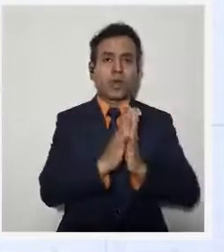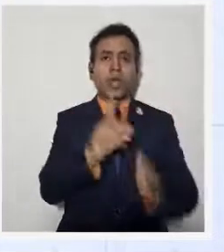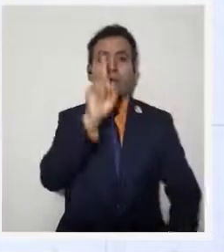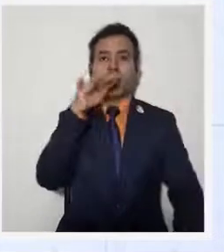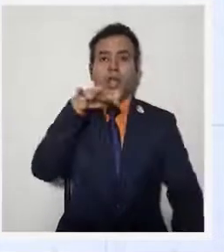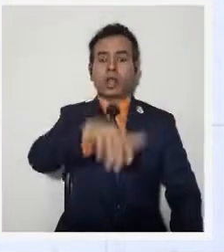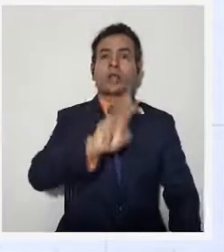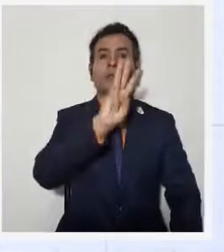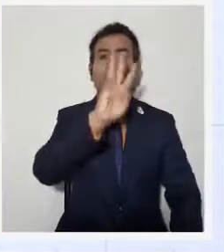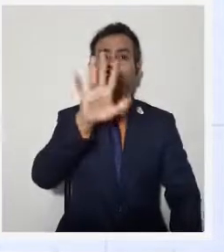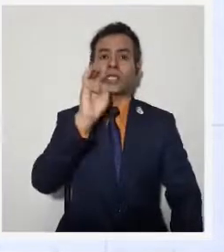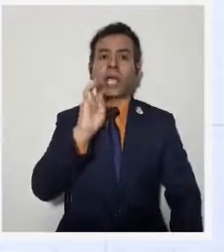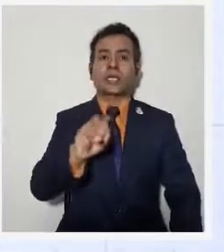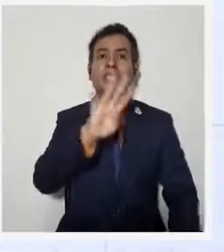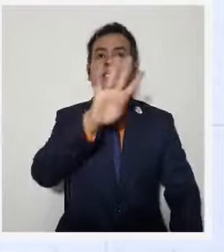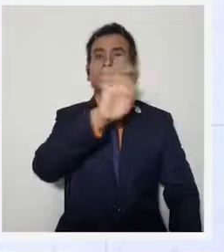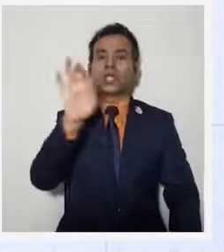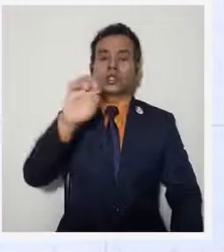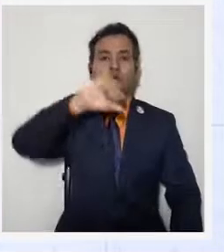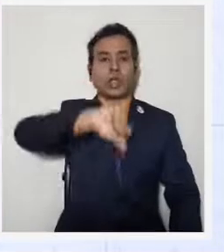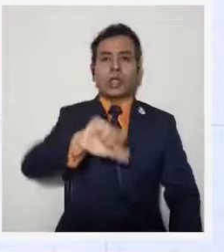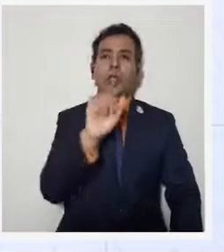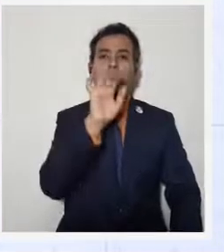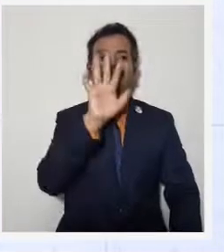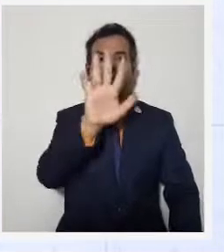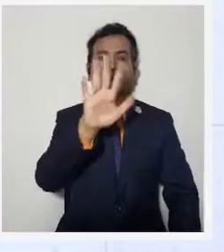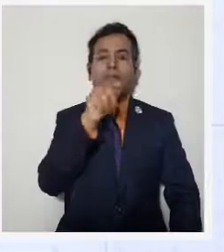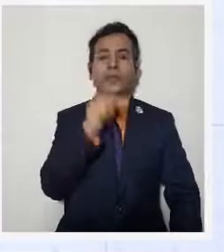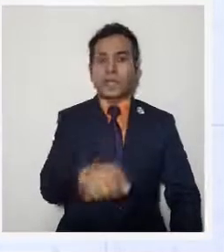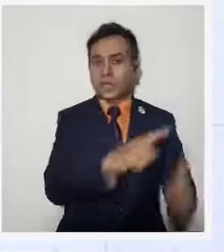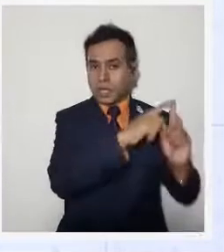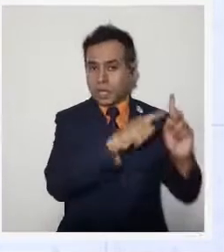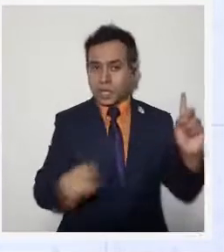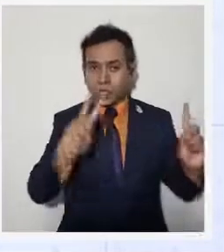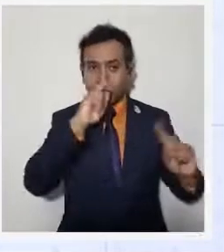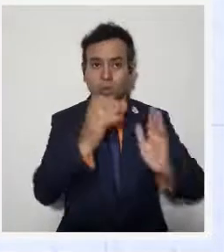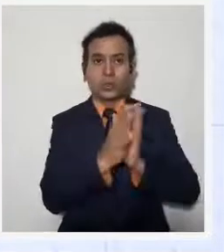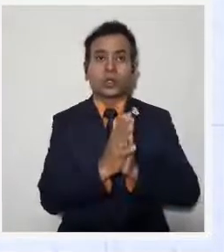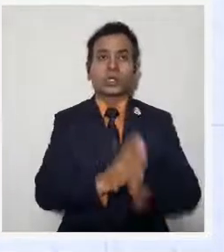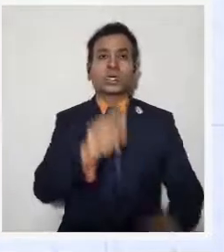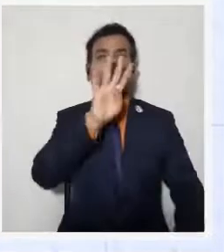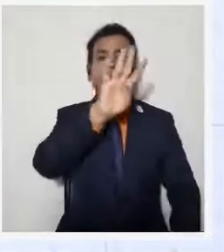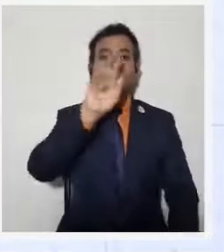থাকে এবং গত 24 ঘন্টায় এই ফোন কল এসেছে